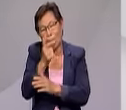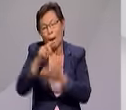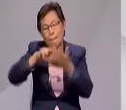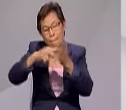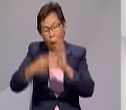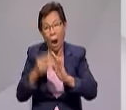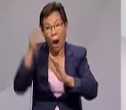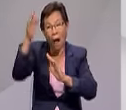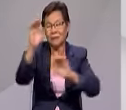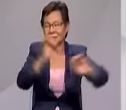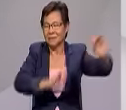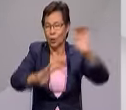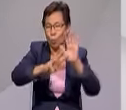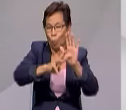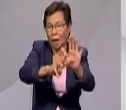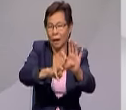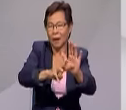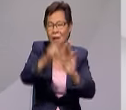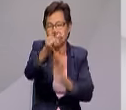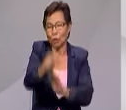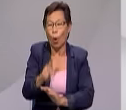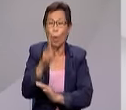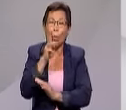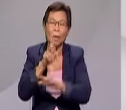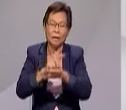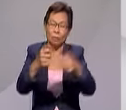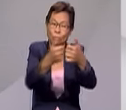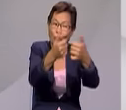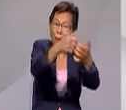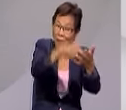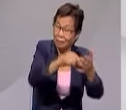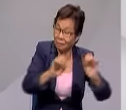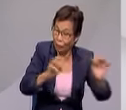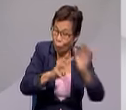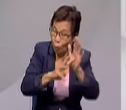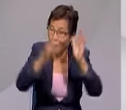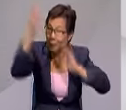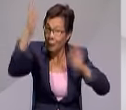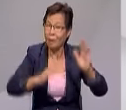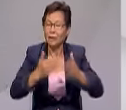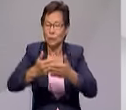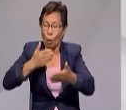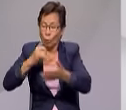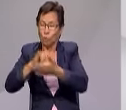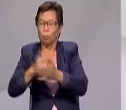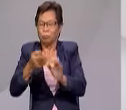bermakna akan tiada wakil perseorangan wanita di kejohanan ini. Sebelum ini, Sonia Chia juga